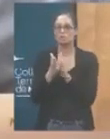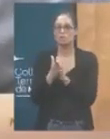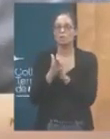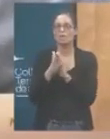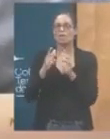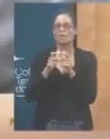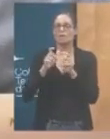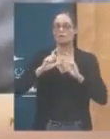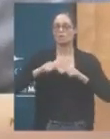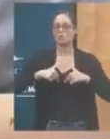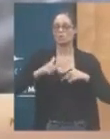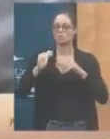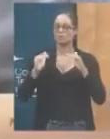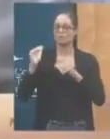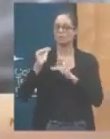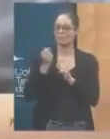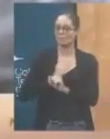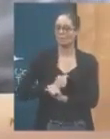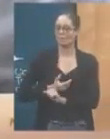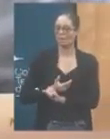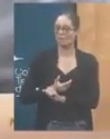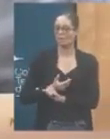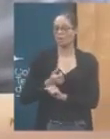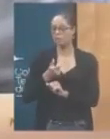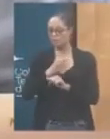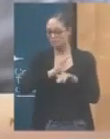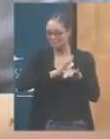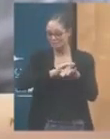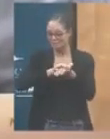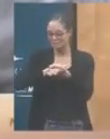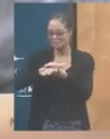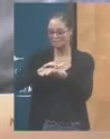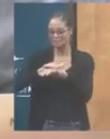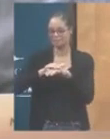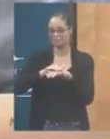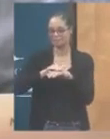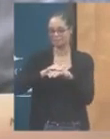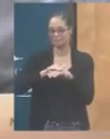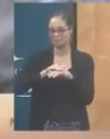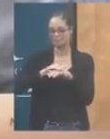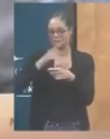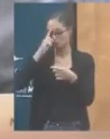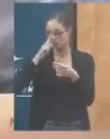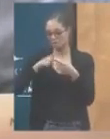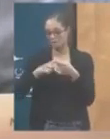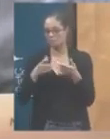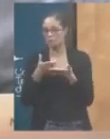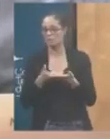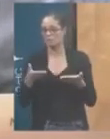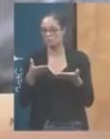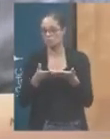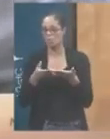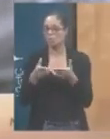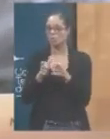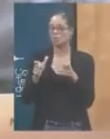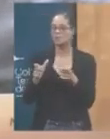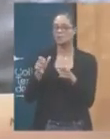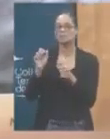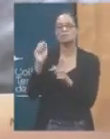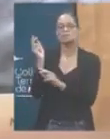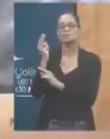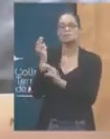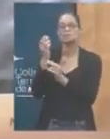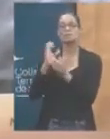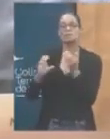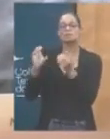supérieures d'art, qui lance une série d'alertes au sujet de la situation du campus caribéen des Arts, notamment